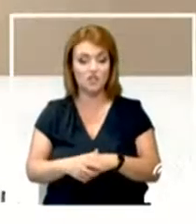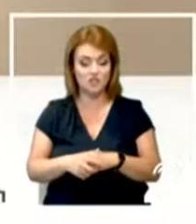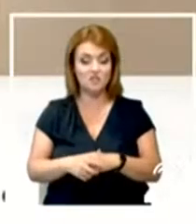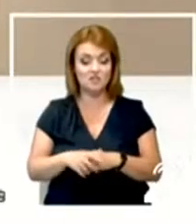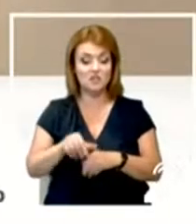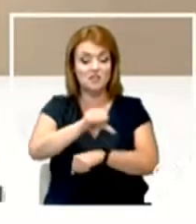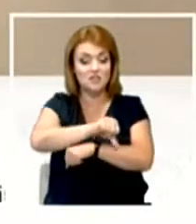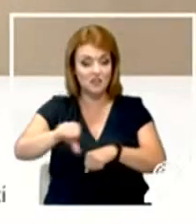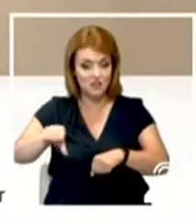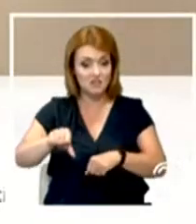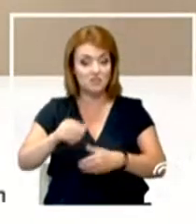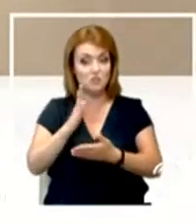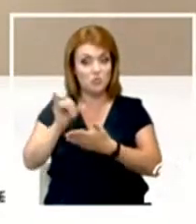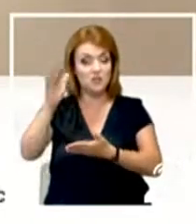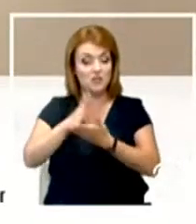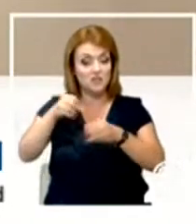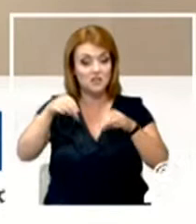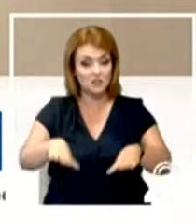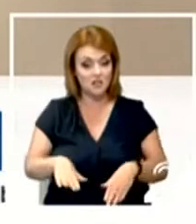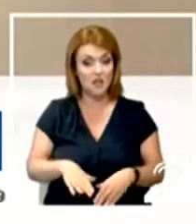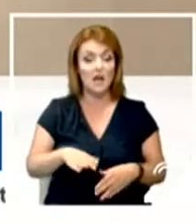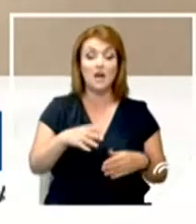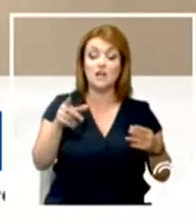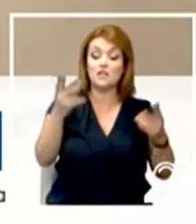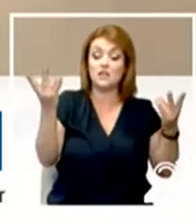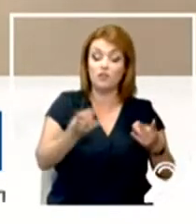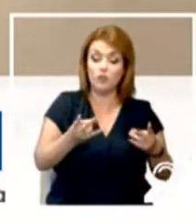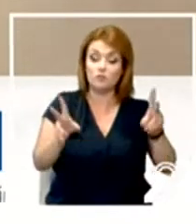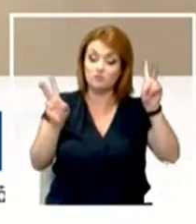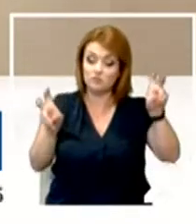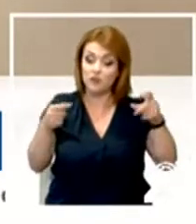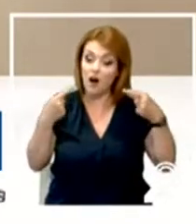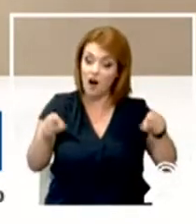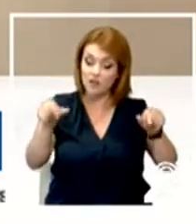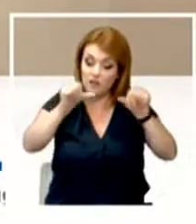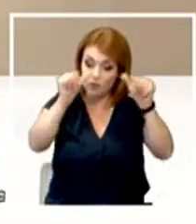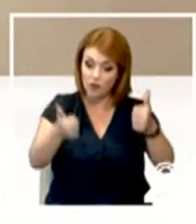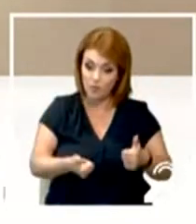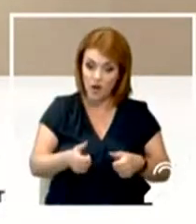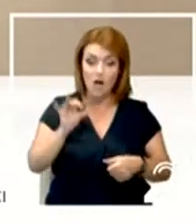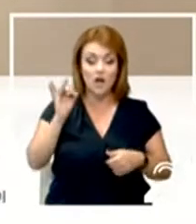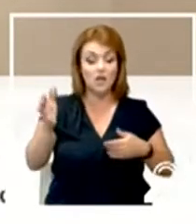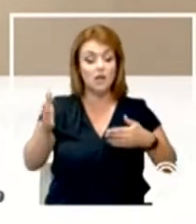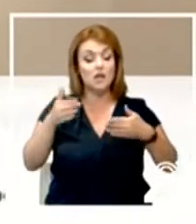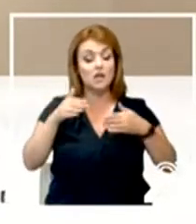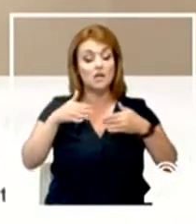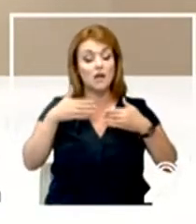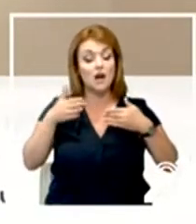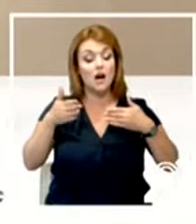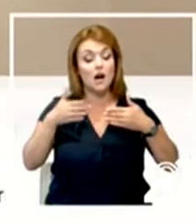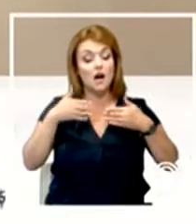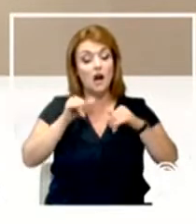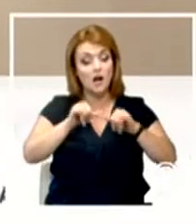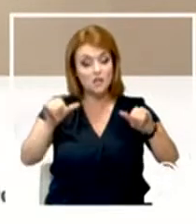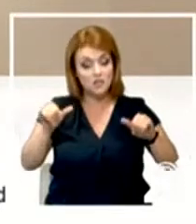Basarabia. Este nevoie de un format diferit și de relații dezvoltate ale Republicii Moldova diferit cu